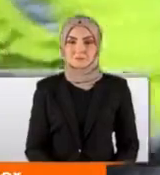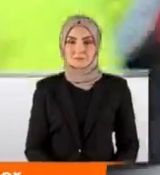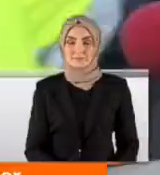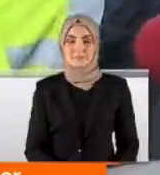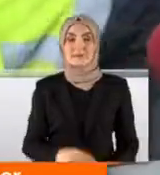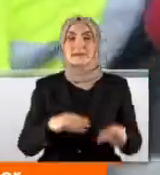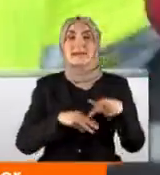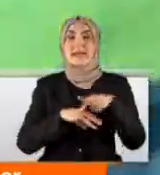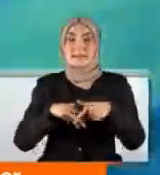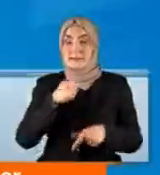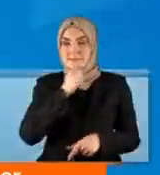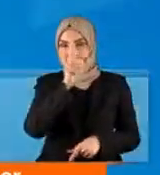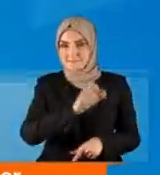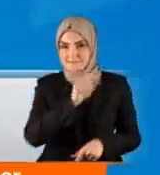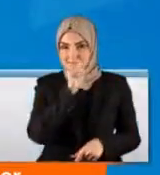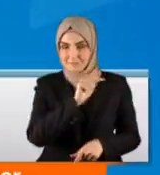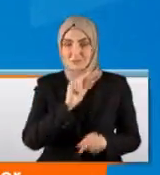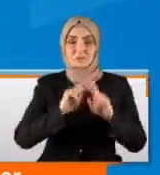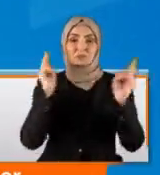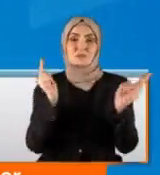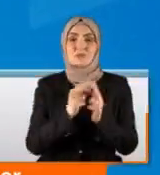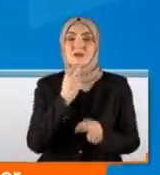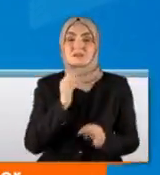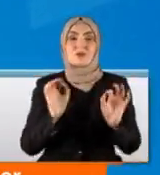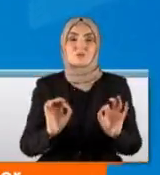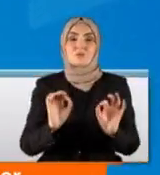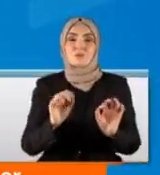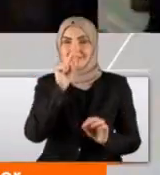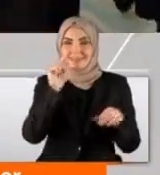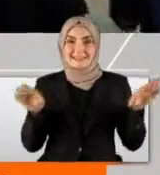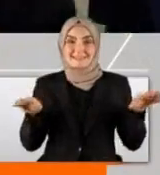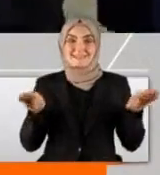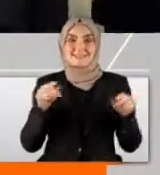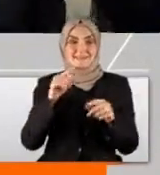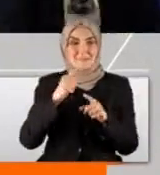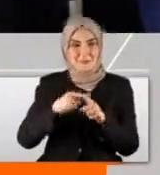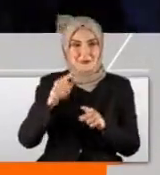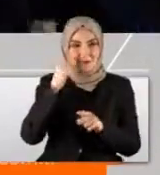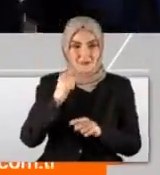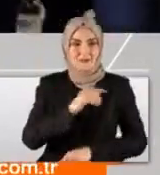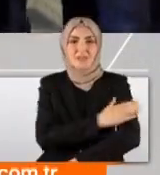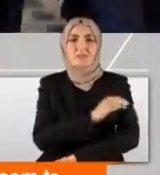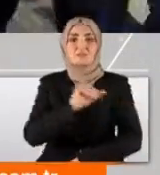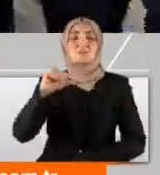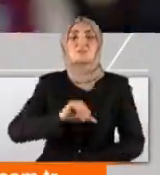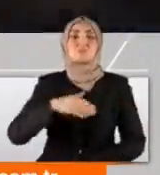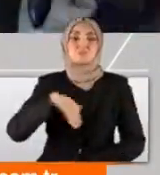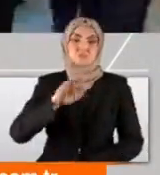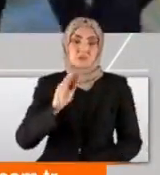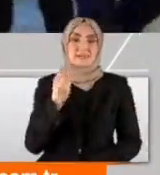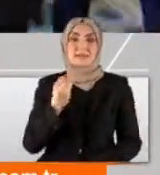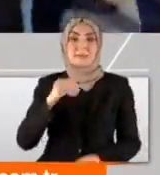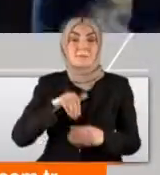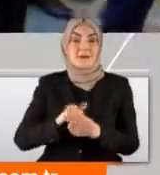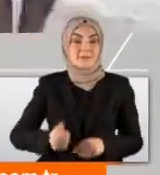Ekrem İmamoğlu'nun Dünya Kadınlar Günü tweetiyle başlayan polemikte tansiyon düşmüyor. İyi Parti Genel Başkanı Meral Akşener o